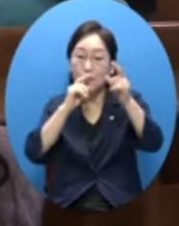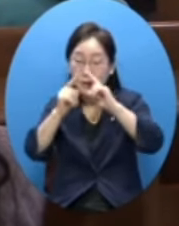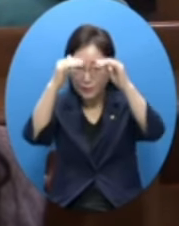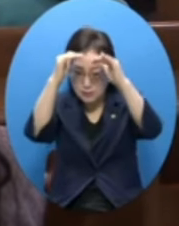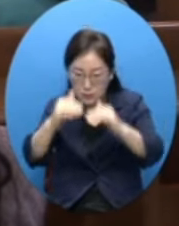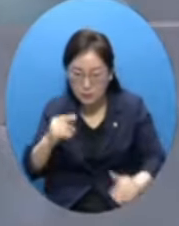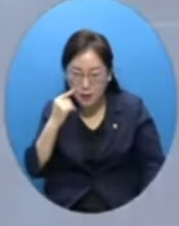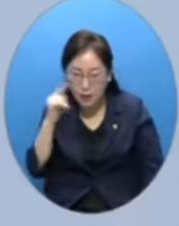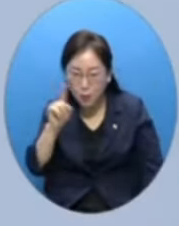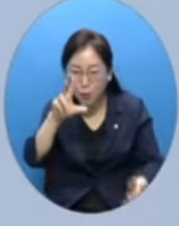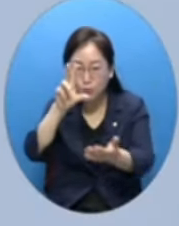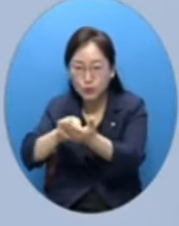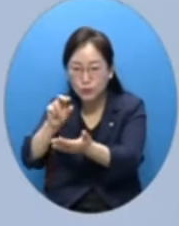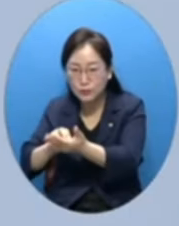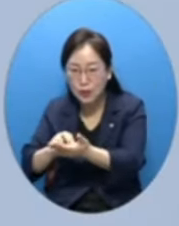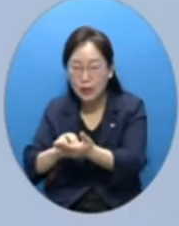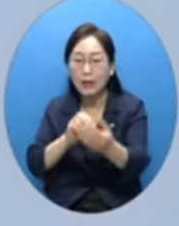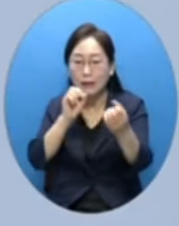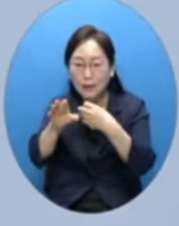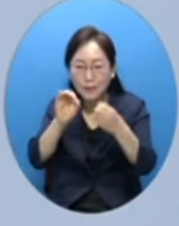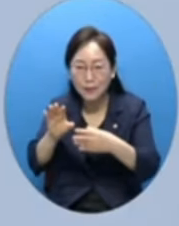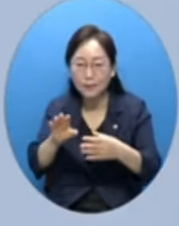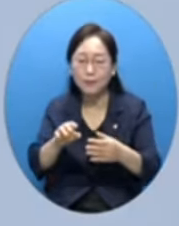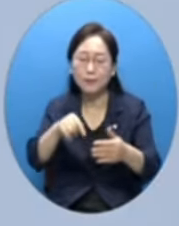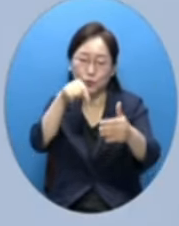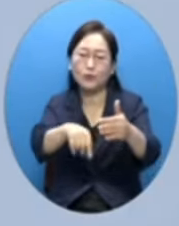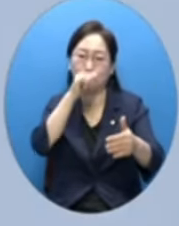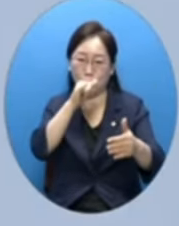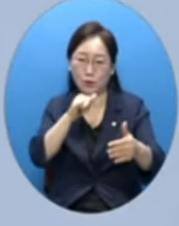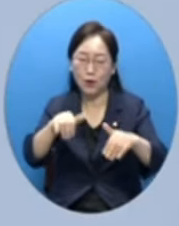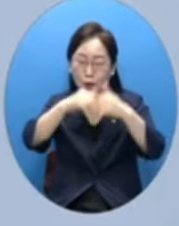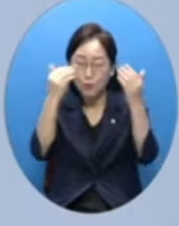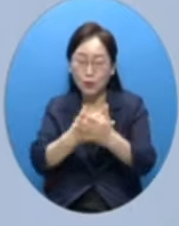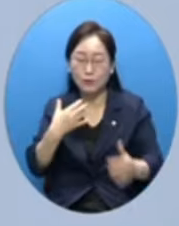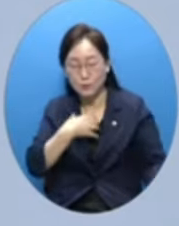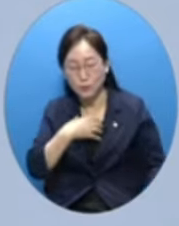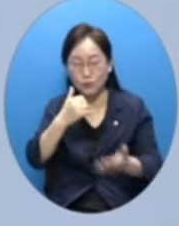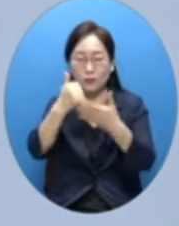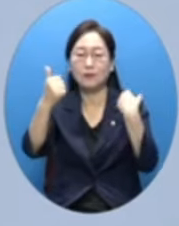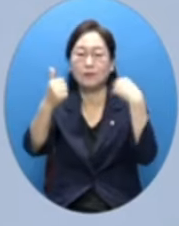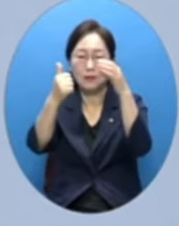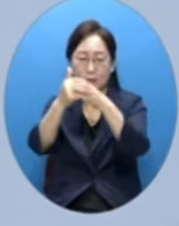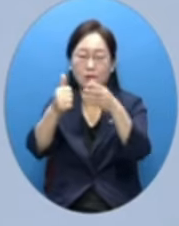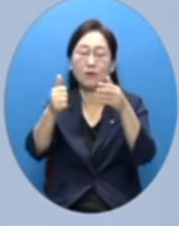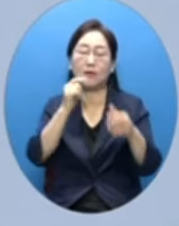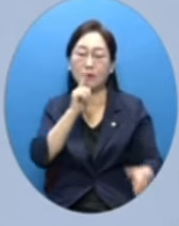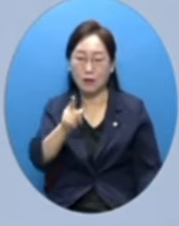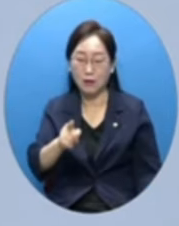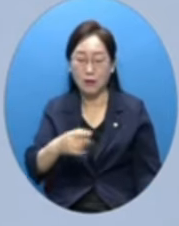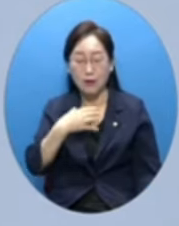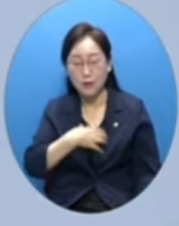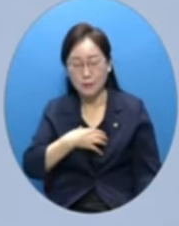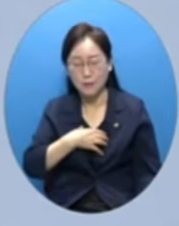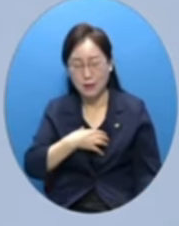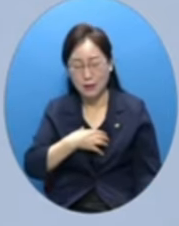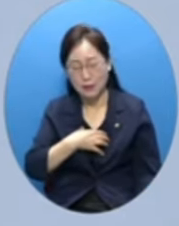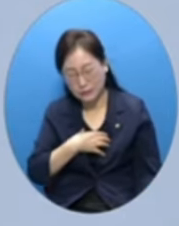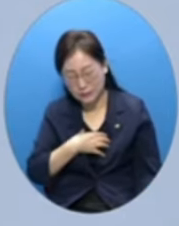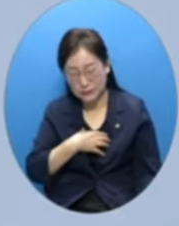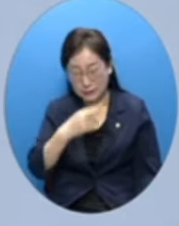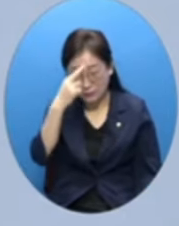문제에 대한 답이 나와 있습니다 모든 염려를 주님께 맡기라고 하는 것입니다 염려 근심 걱정에